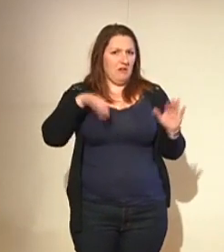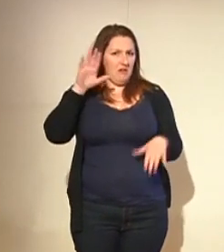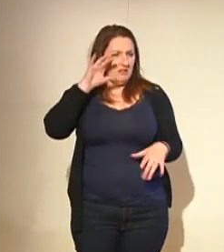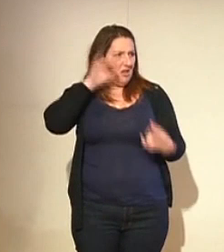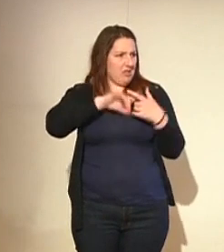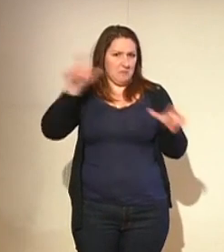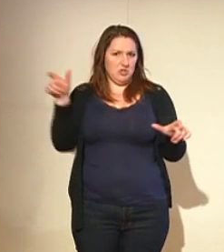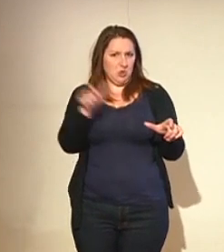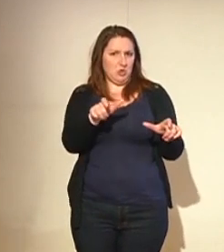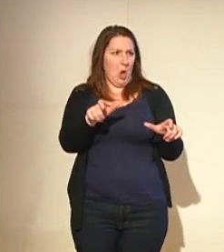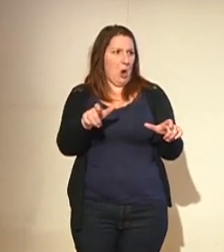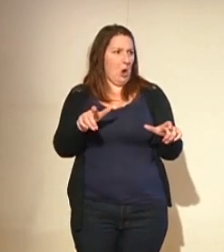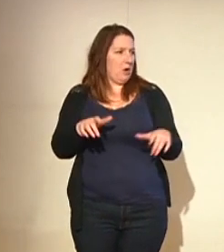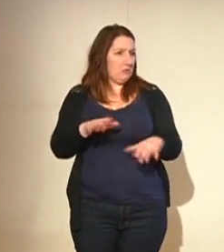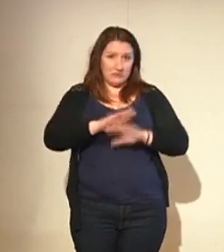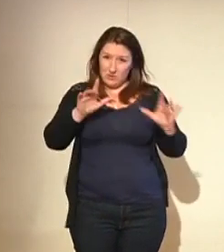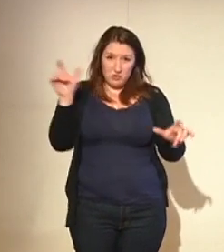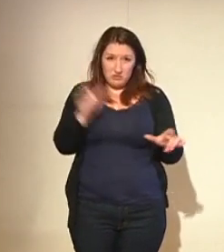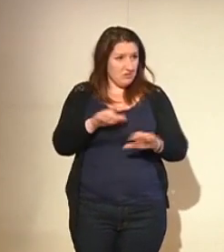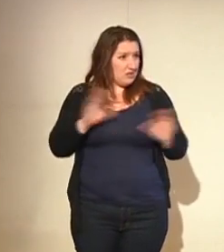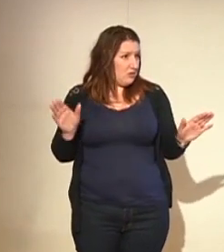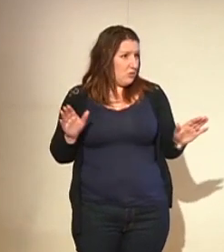non candidat pourre cur